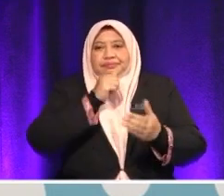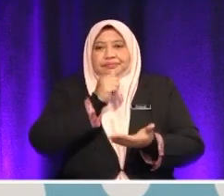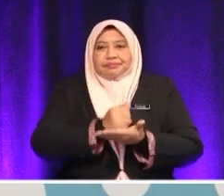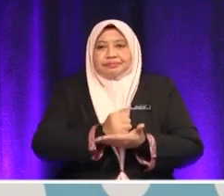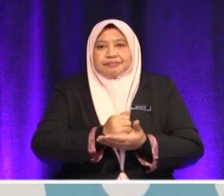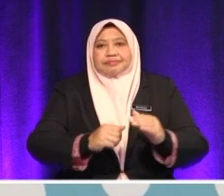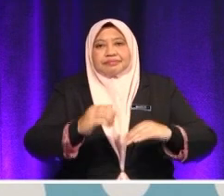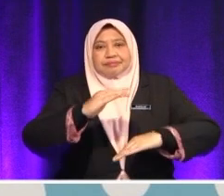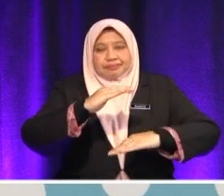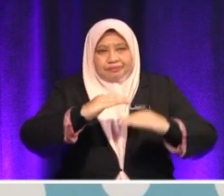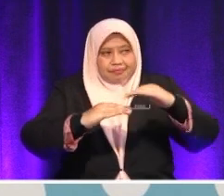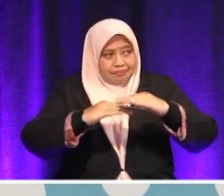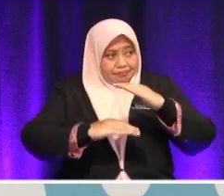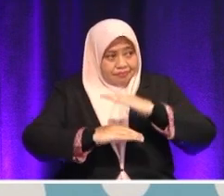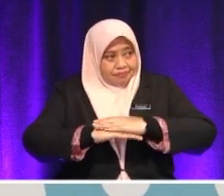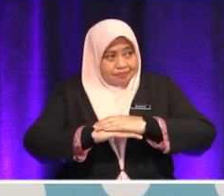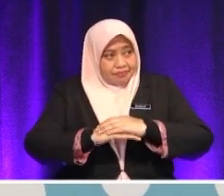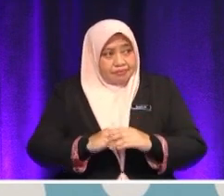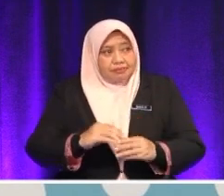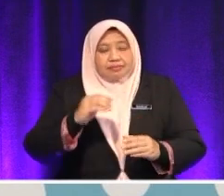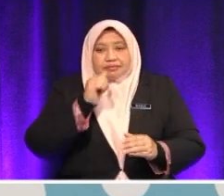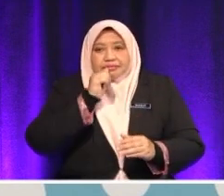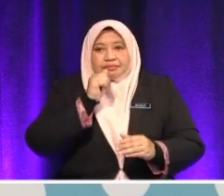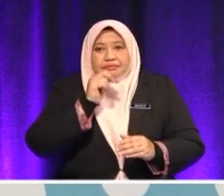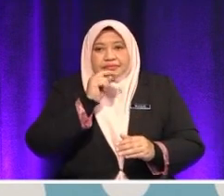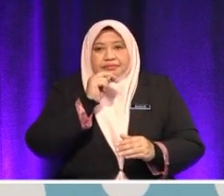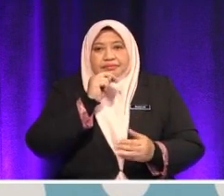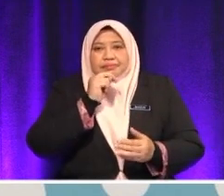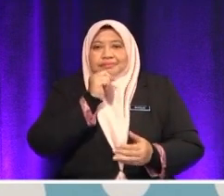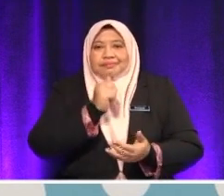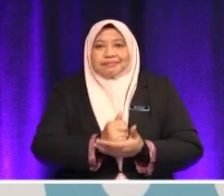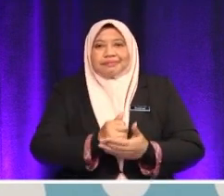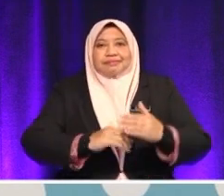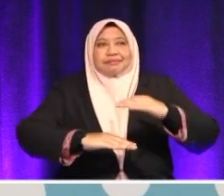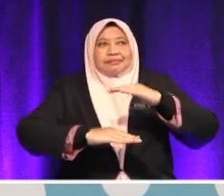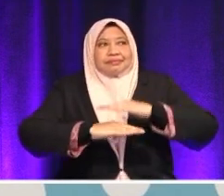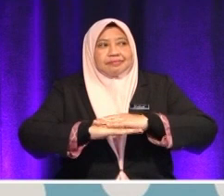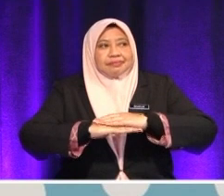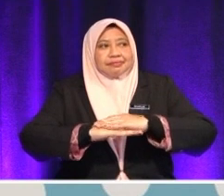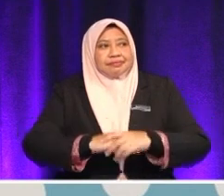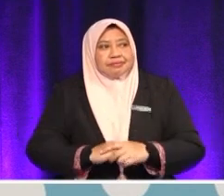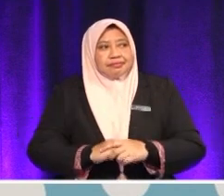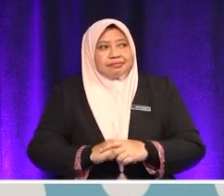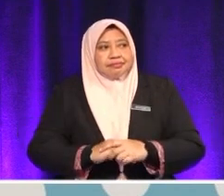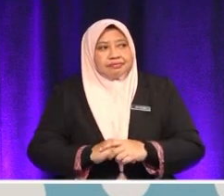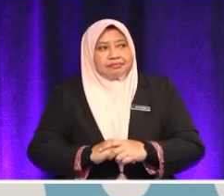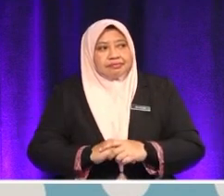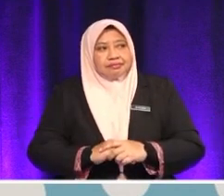sini nilai minimum nilai minimum Baik saya rasa